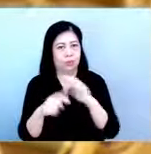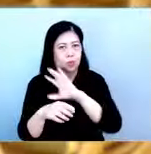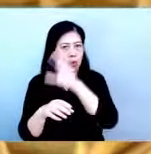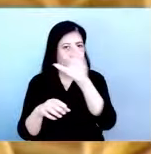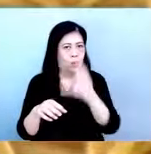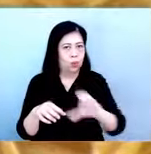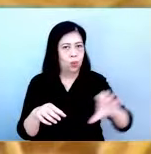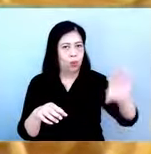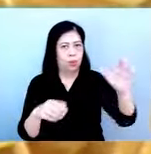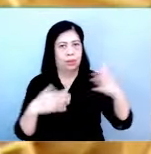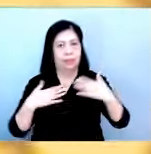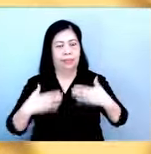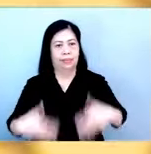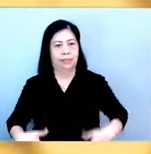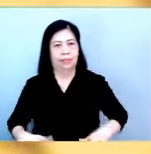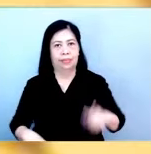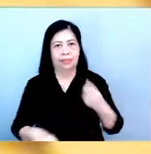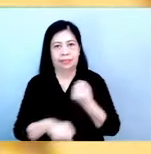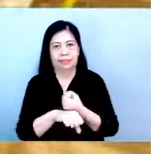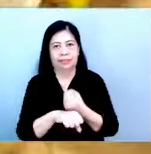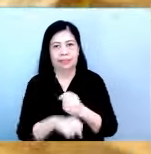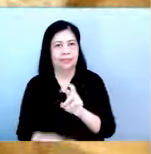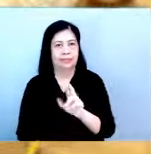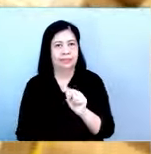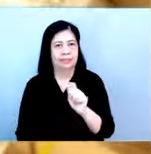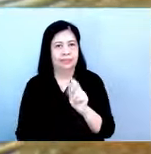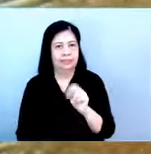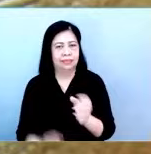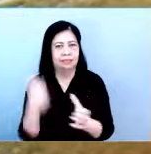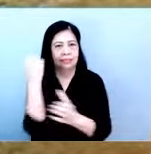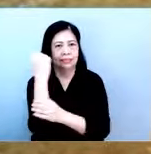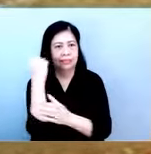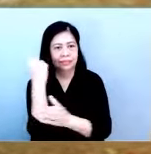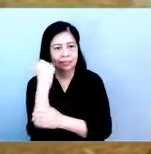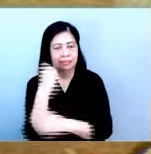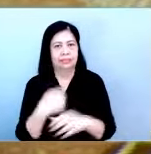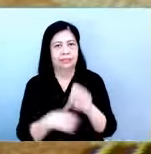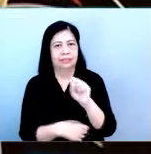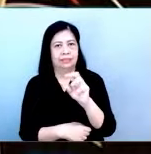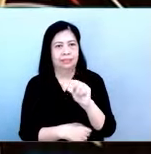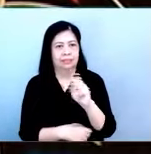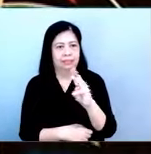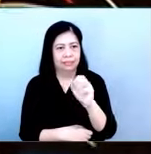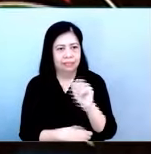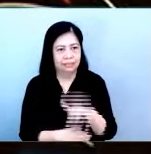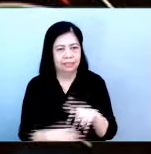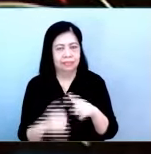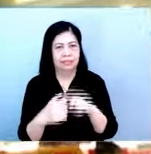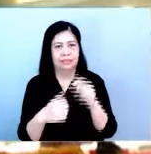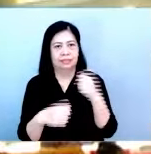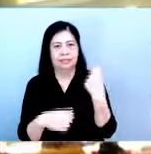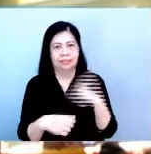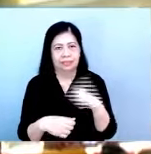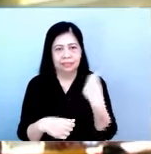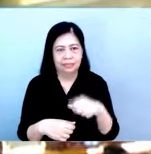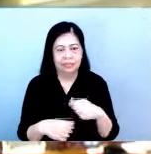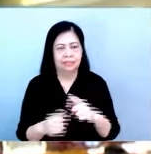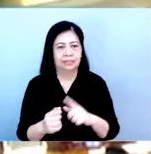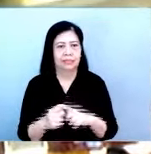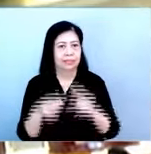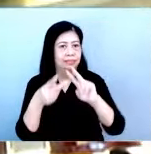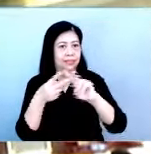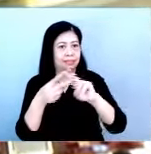katawan, gawa sa ratan, kawayan, sinamay, anahaw at pamaypay.